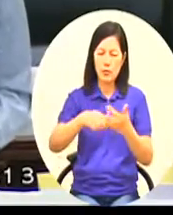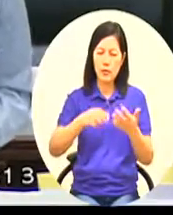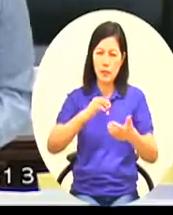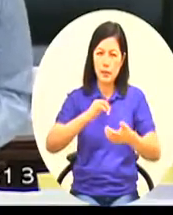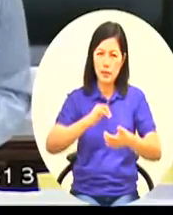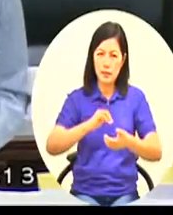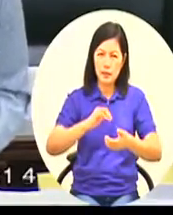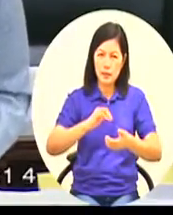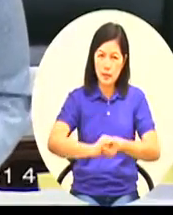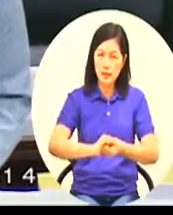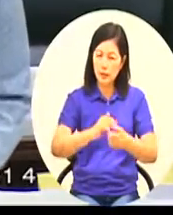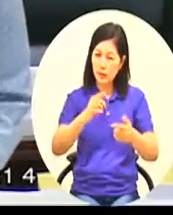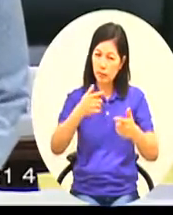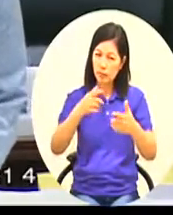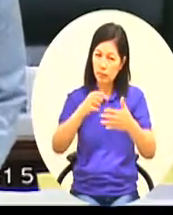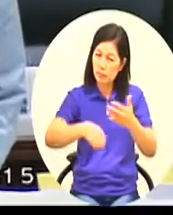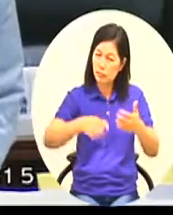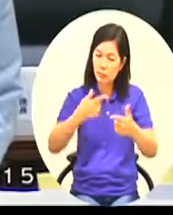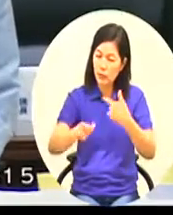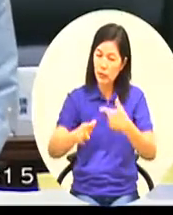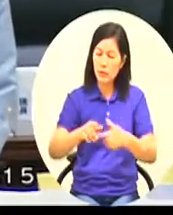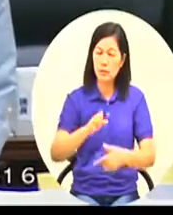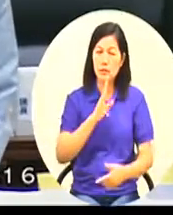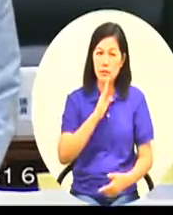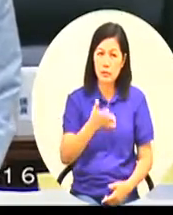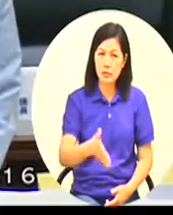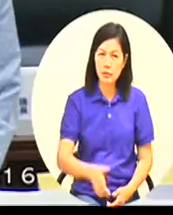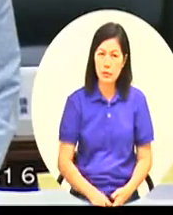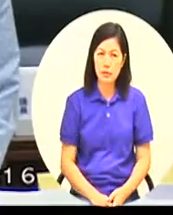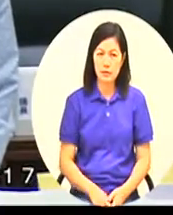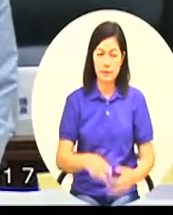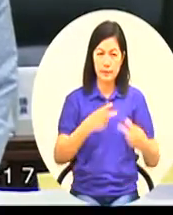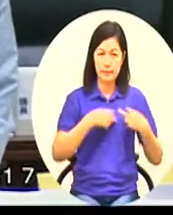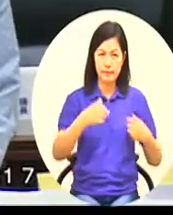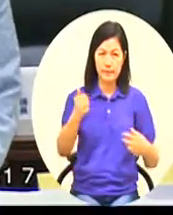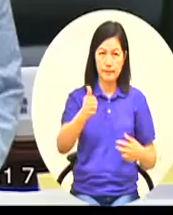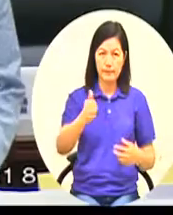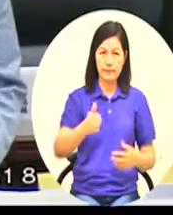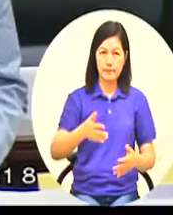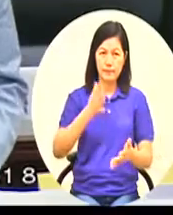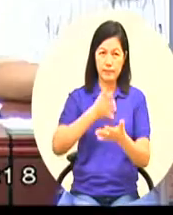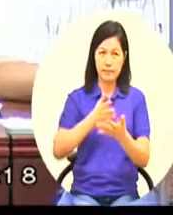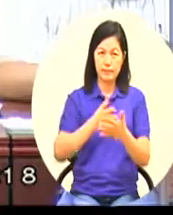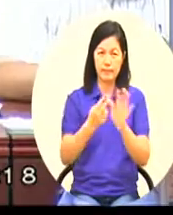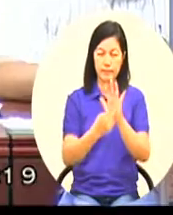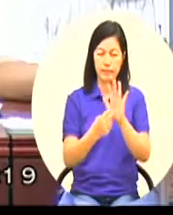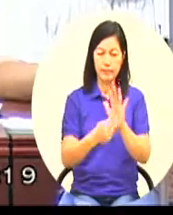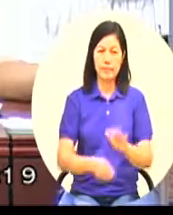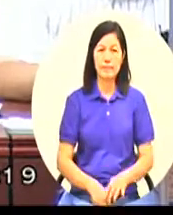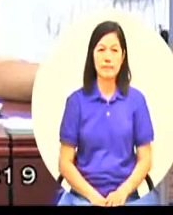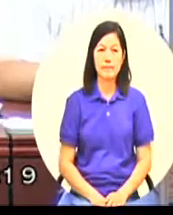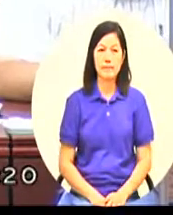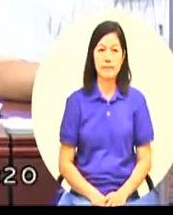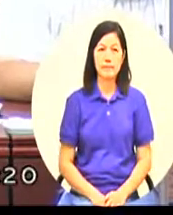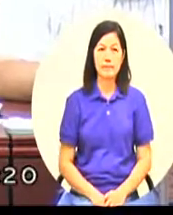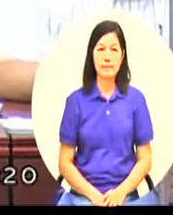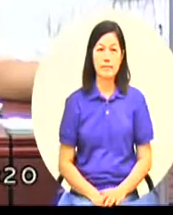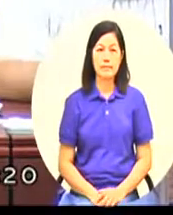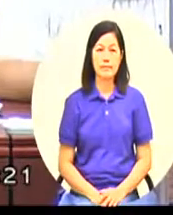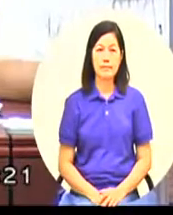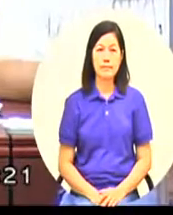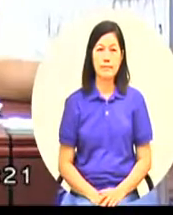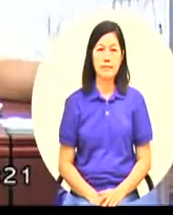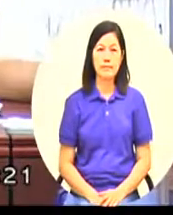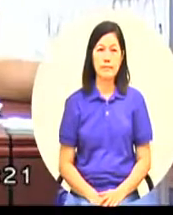令。我们是不是请我们的蔡局长回复一下，谢谢。 请局长答复。 好，谢谢主席